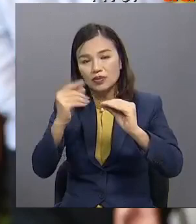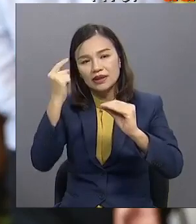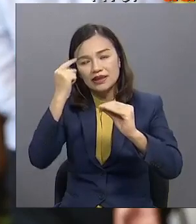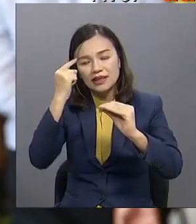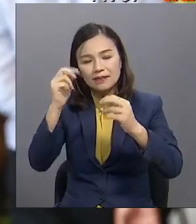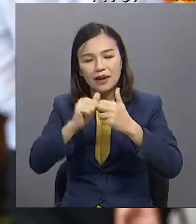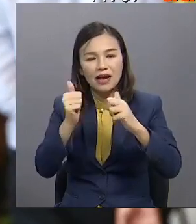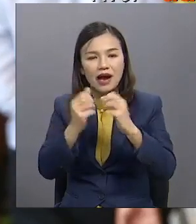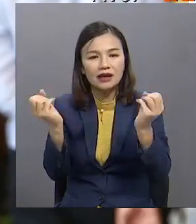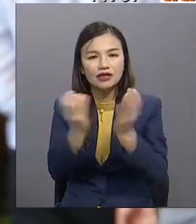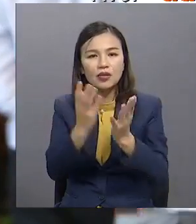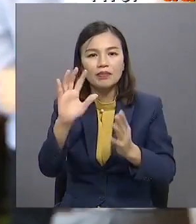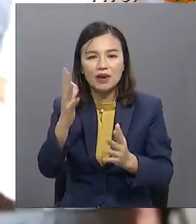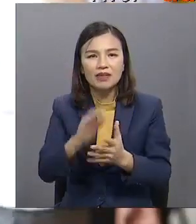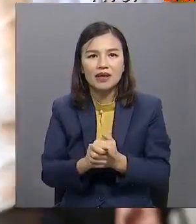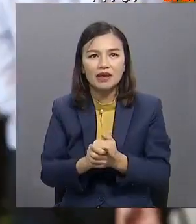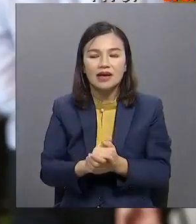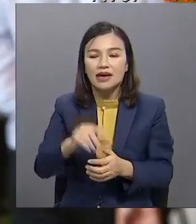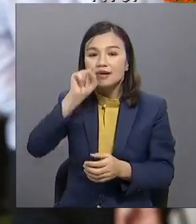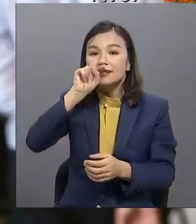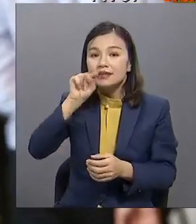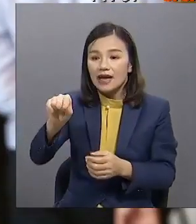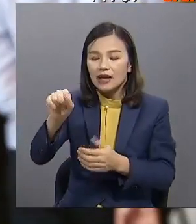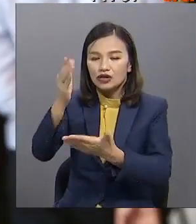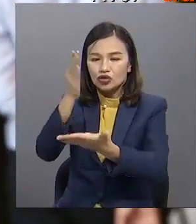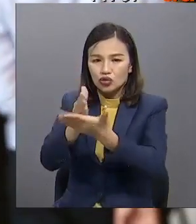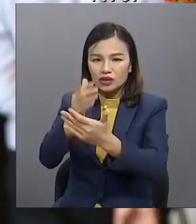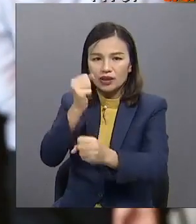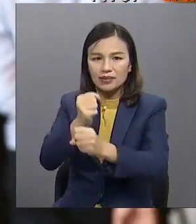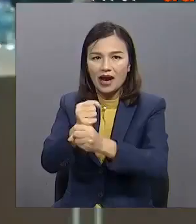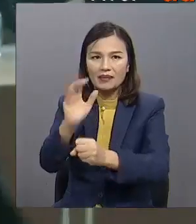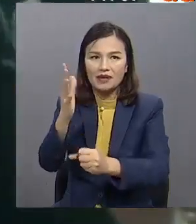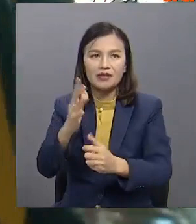รเนื่องจากไม่มีคำสั่งให้หยุดการปฏิบัติหน้าที่ครับ